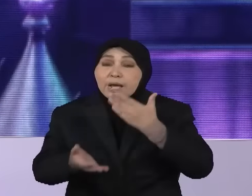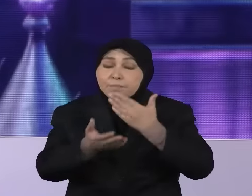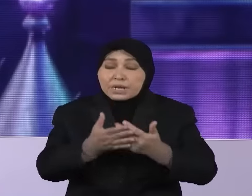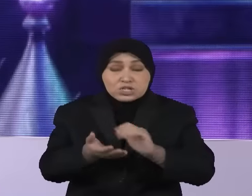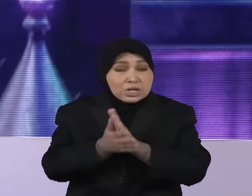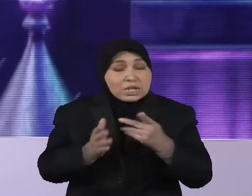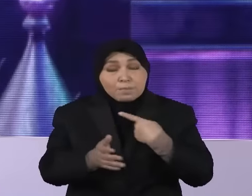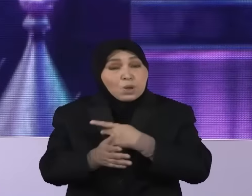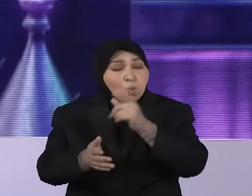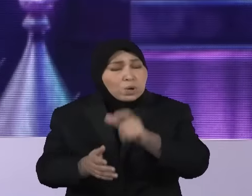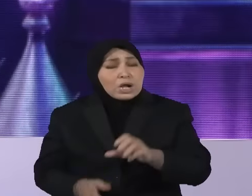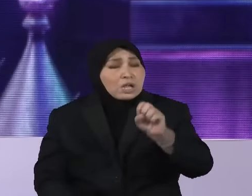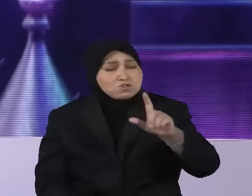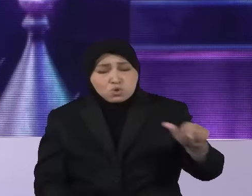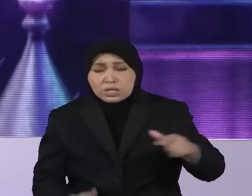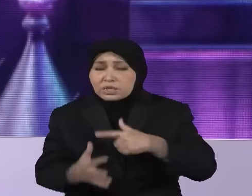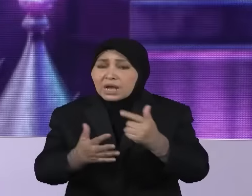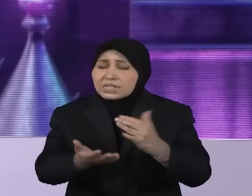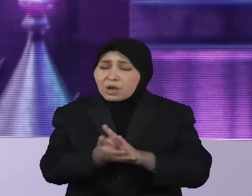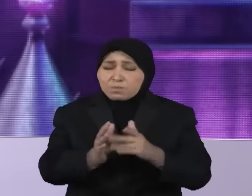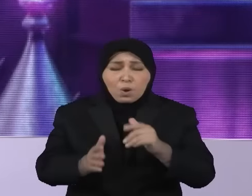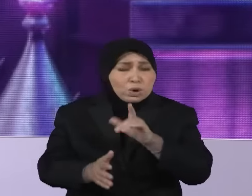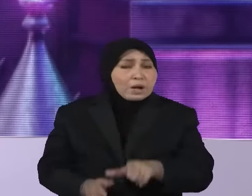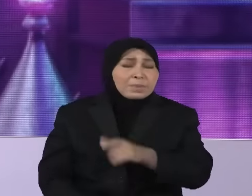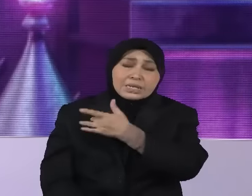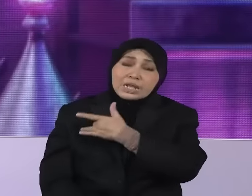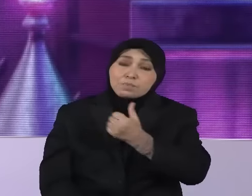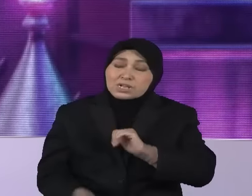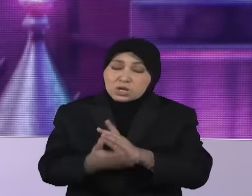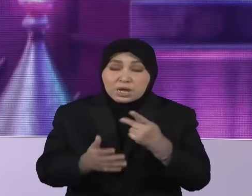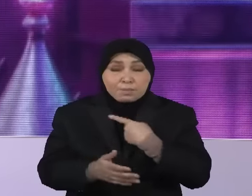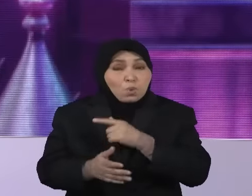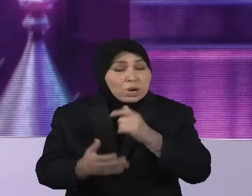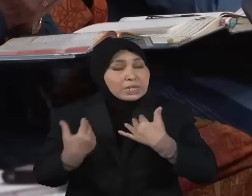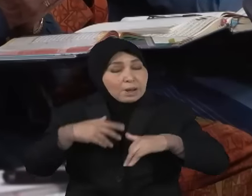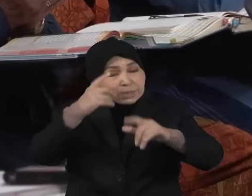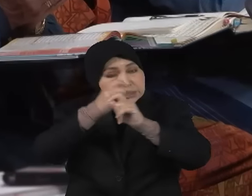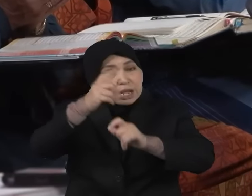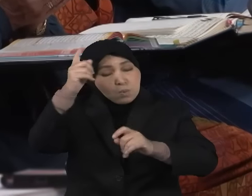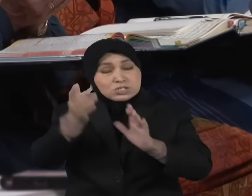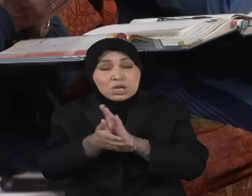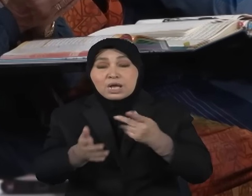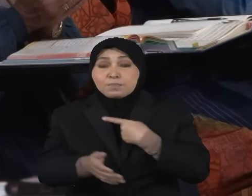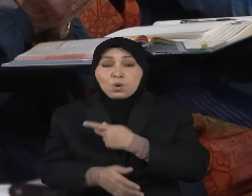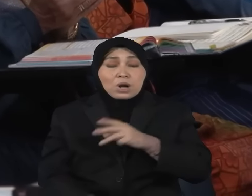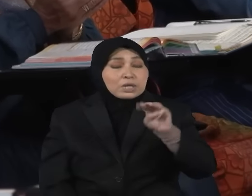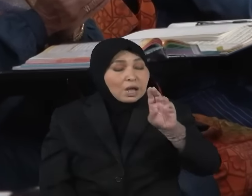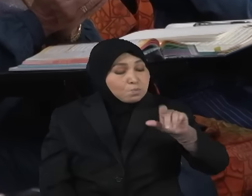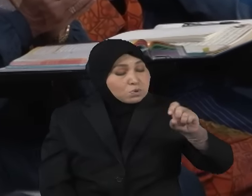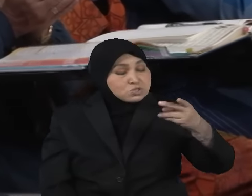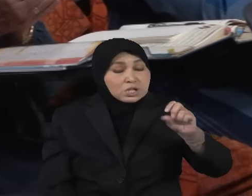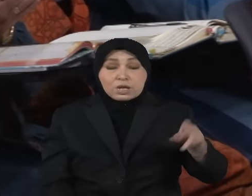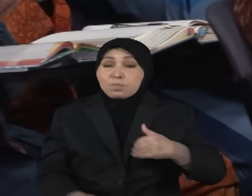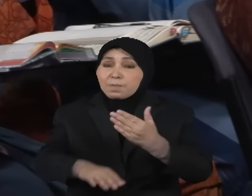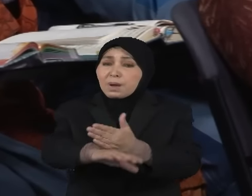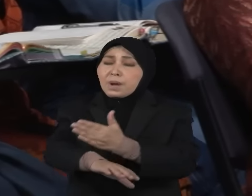jadikanlah kami orang-orang yang saleh, jadikanlah kami orang-orang yang beriman, jadikanlah kami orang-orang yang bertakwa, jadikanlah kami orang-orang yang muhsinin yang sentiasa